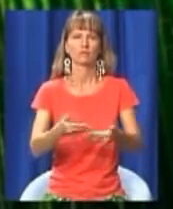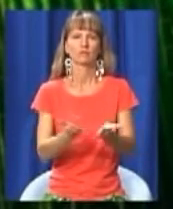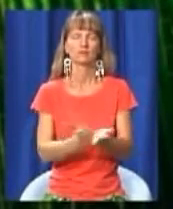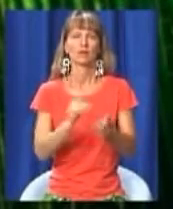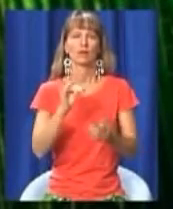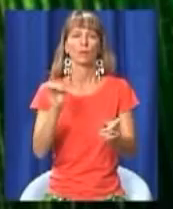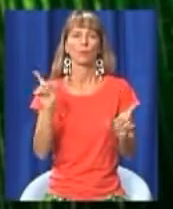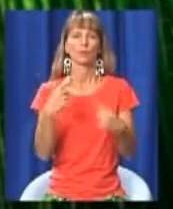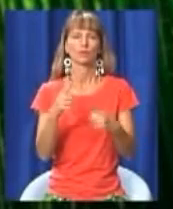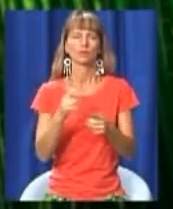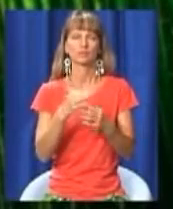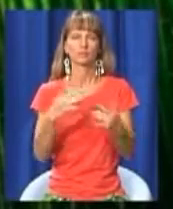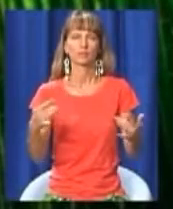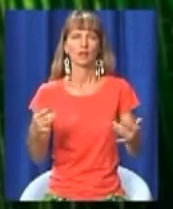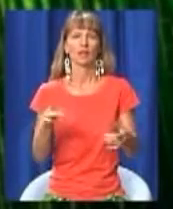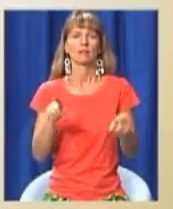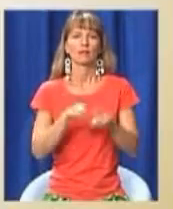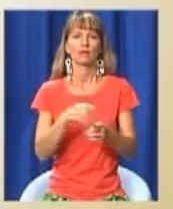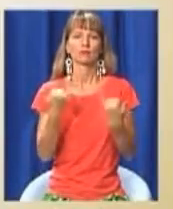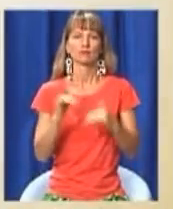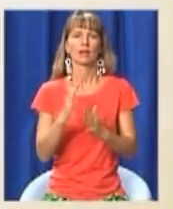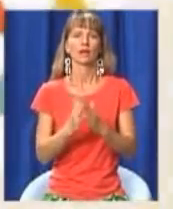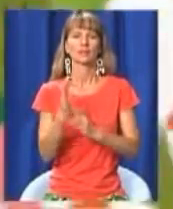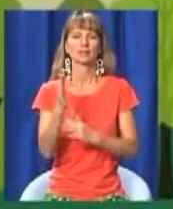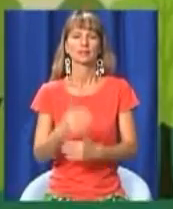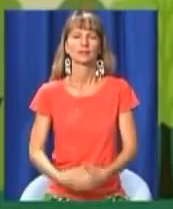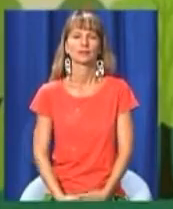інструменти. От така це чудова рослина.